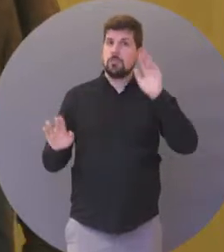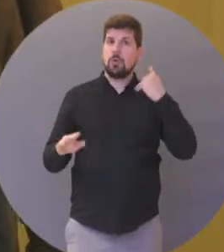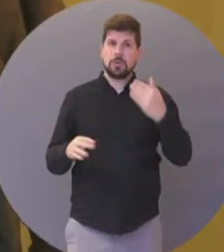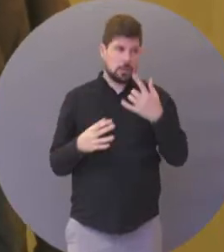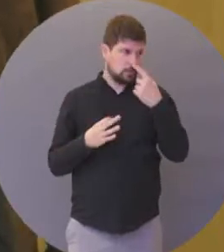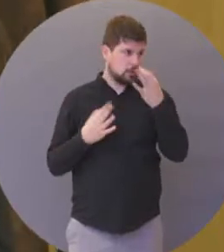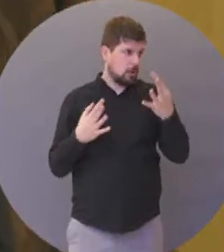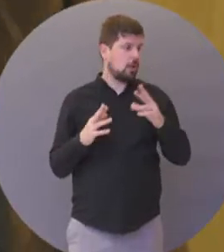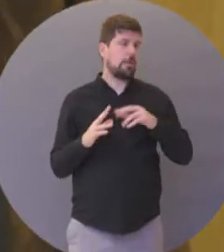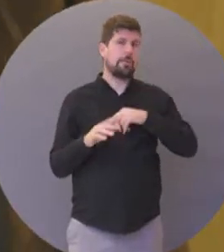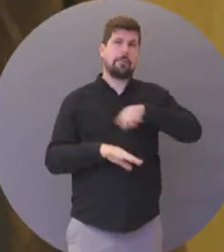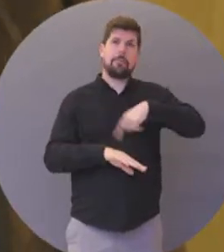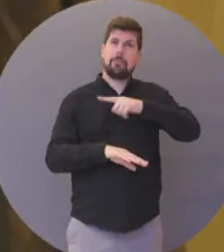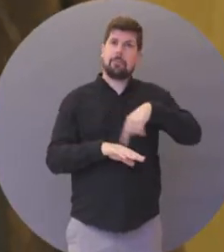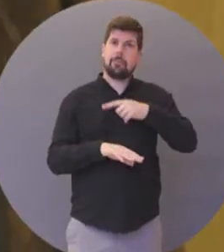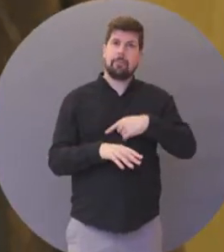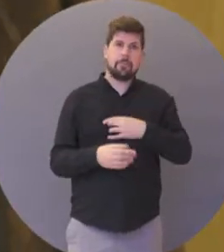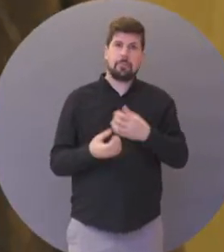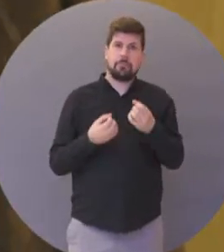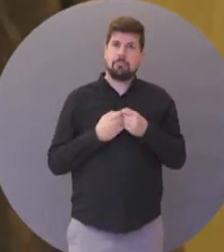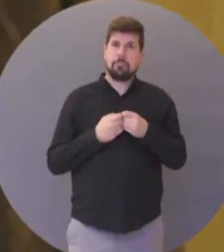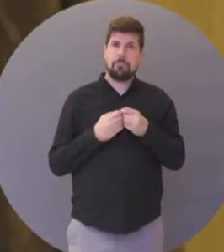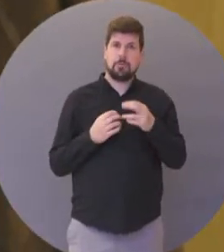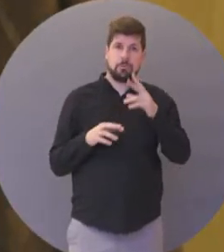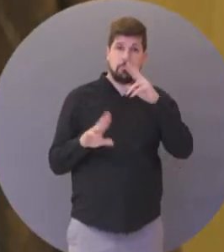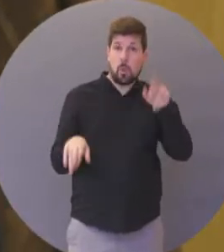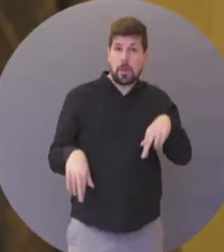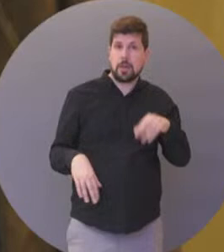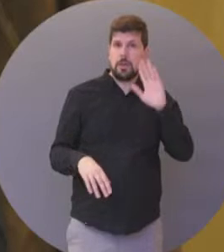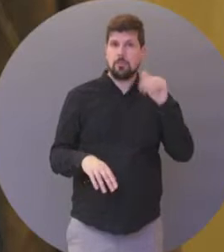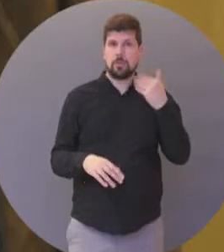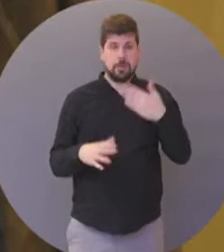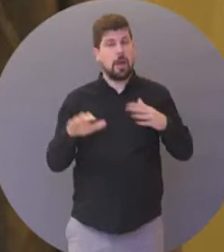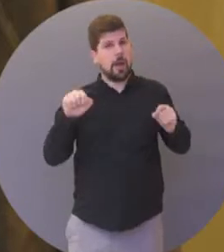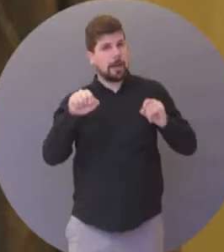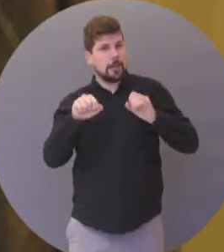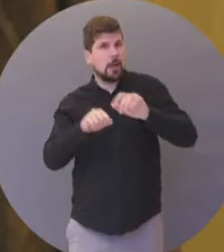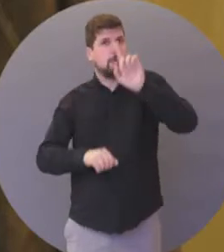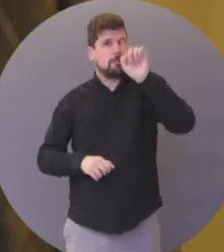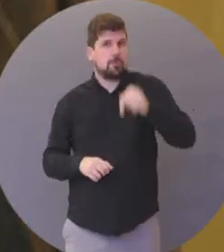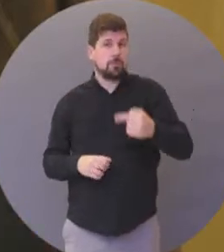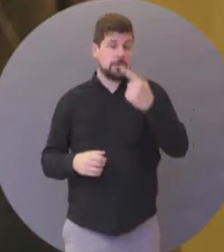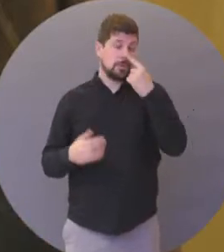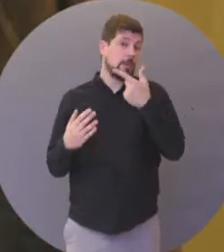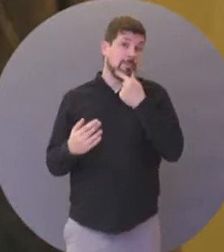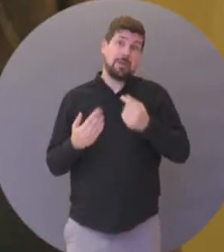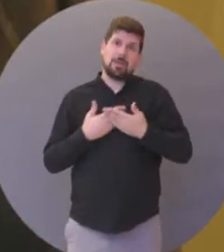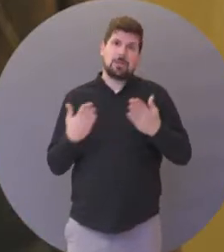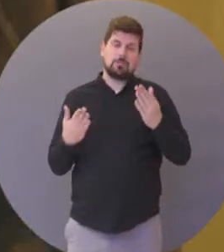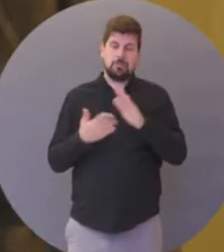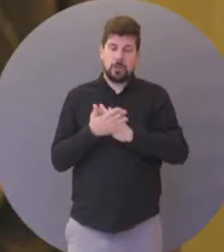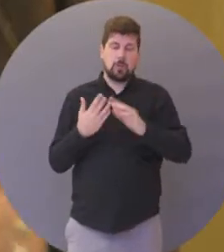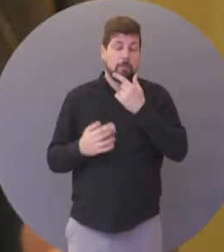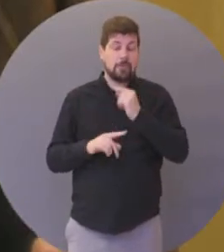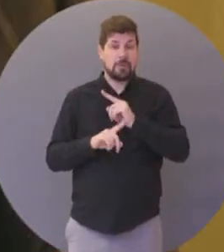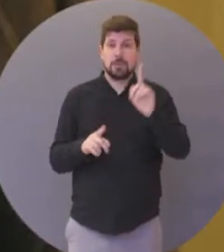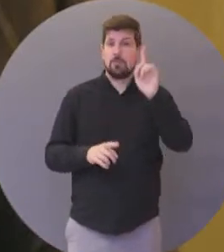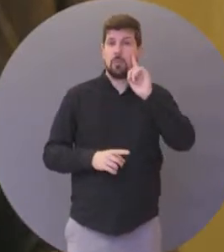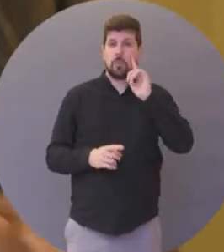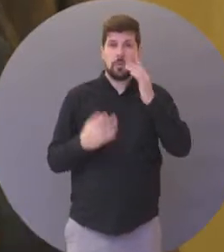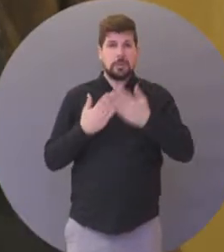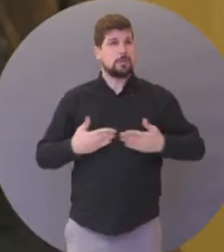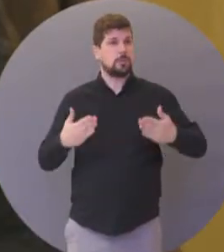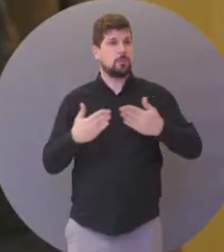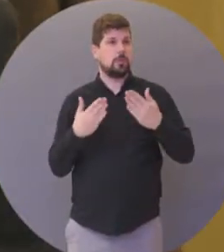maintenant il faut le rattraper c'est pas simple et c'est pas simple parce qu'il y a des éléments contradictoires on en appelle à l'état mais